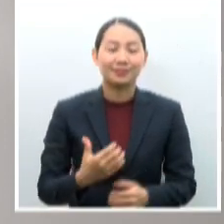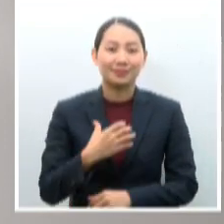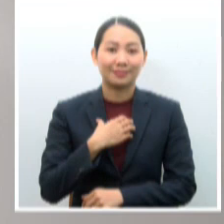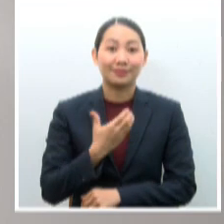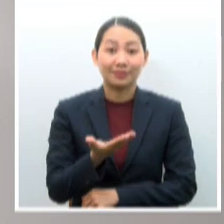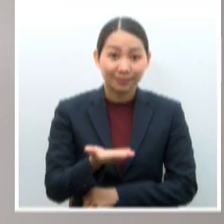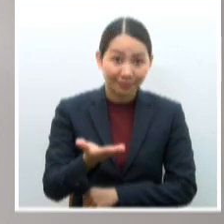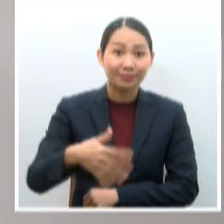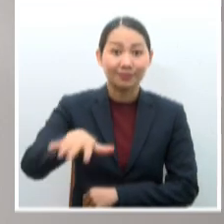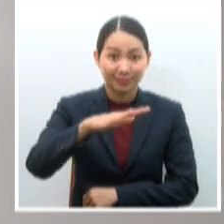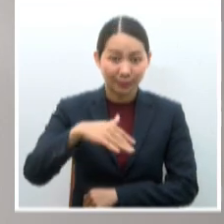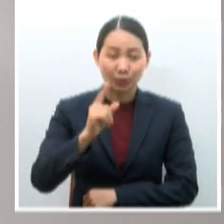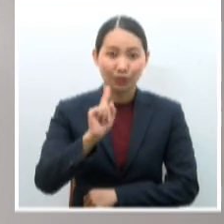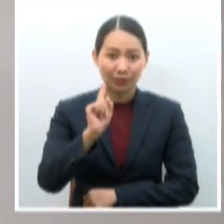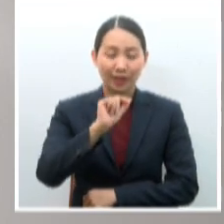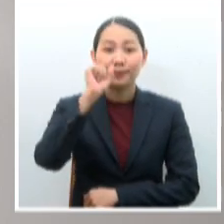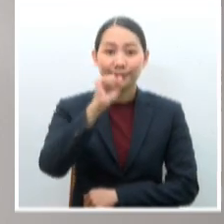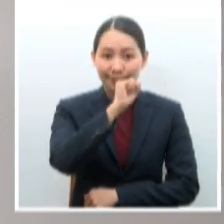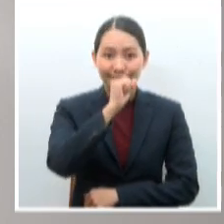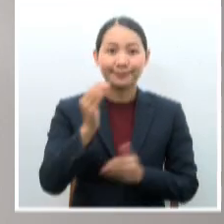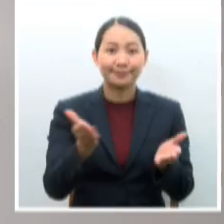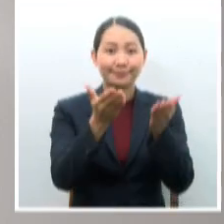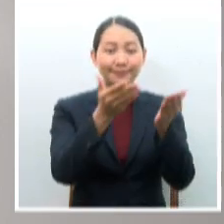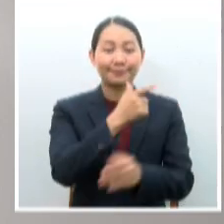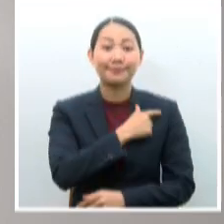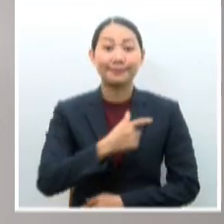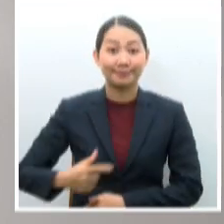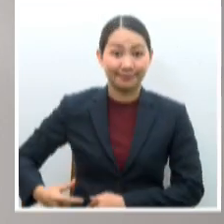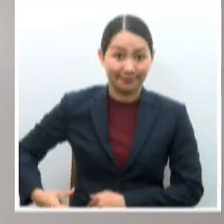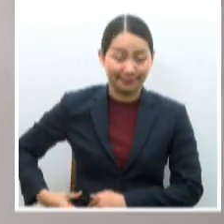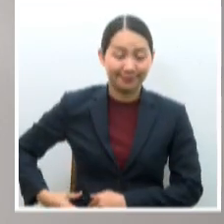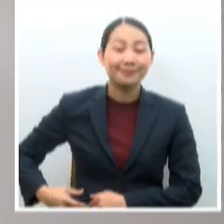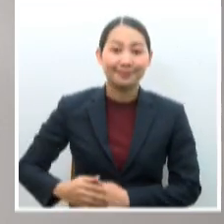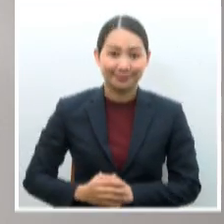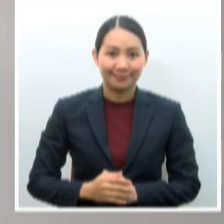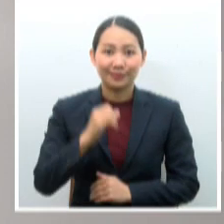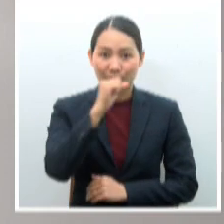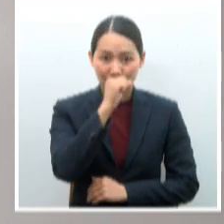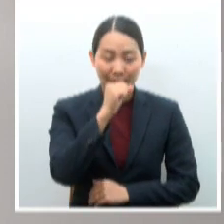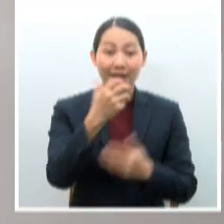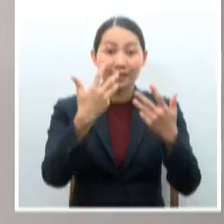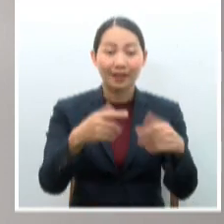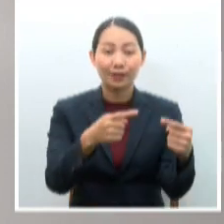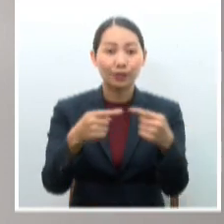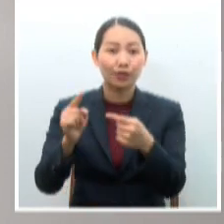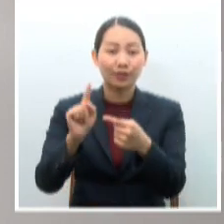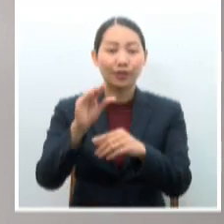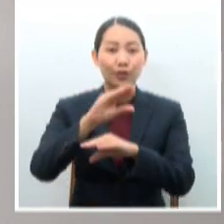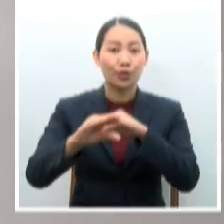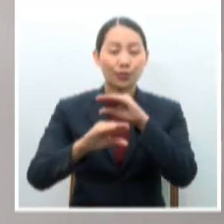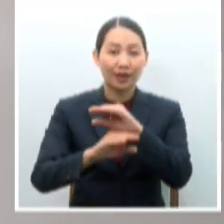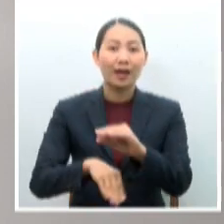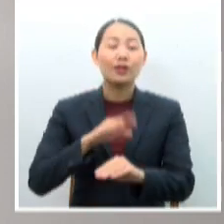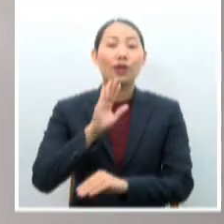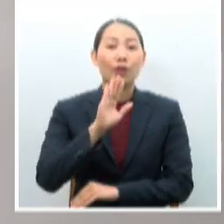ราชาเพื่อเป็นการแสดงความจงรักภักดีต่อสถาบันพระมหากษัตริย์นะคะแล้วไปต่อเนื่องกันค่ะกับโครงการตามพระราชดำรินะคะวันนี้เราขอนำเ